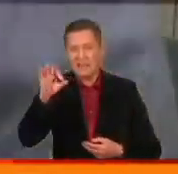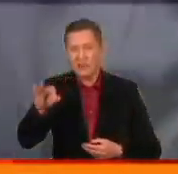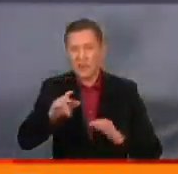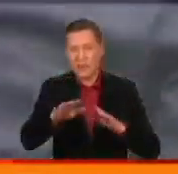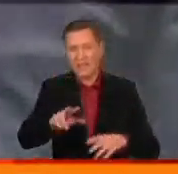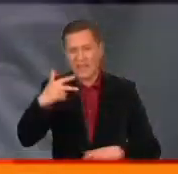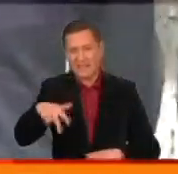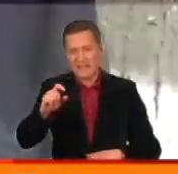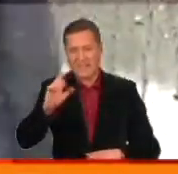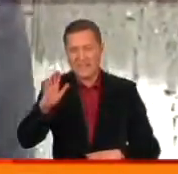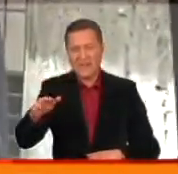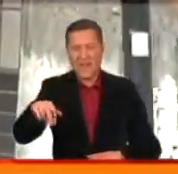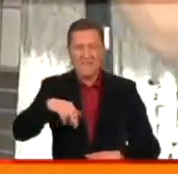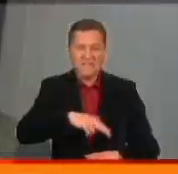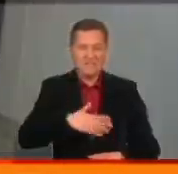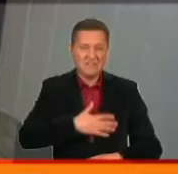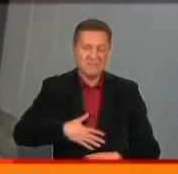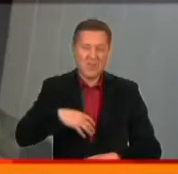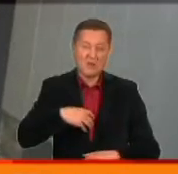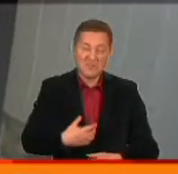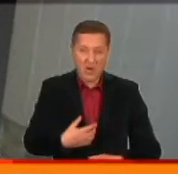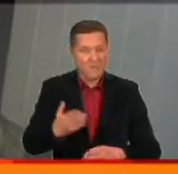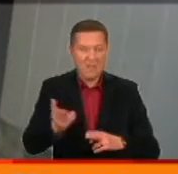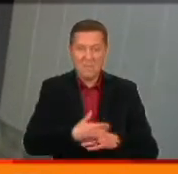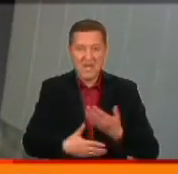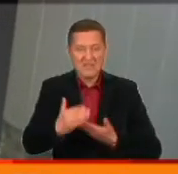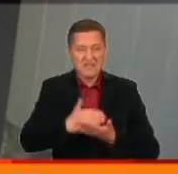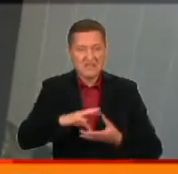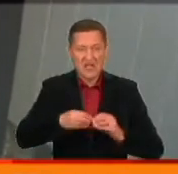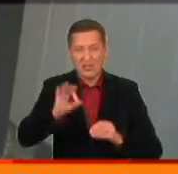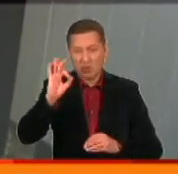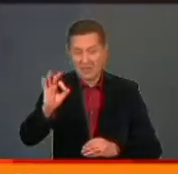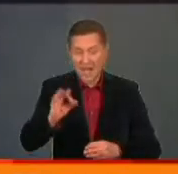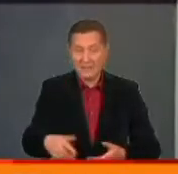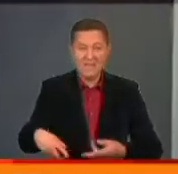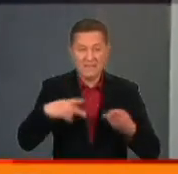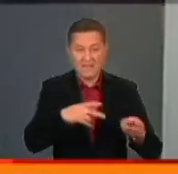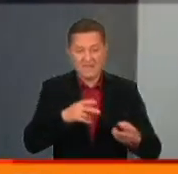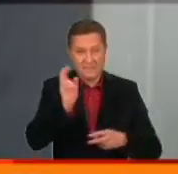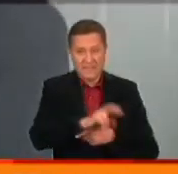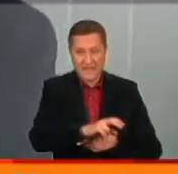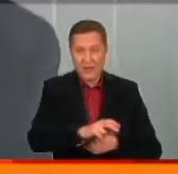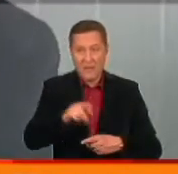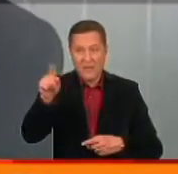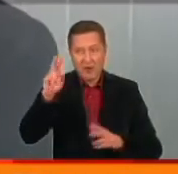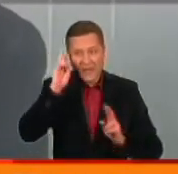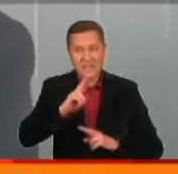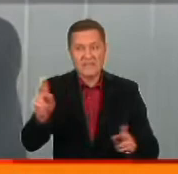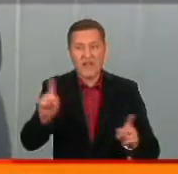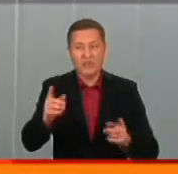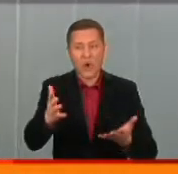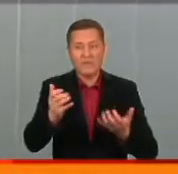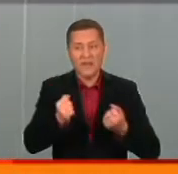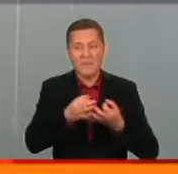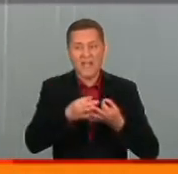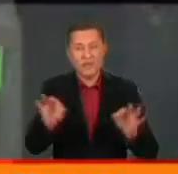півгодини і вийшла звідти абсолютно розчарованою безрезультатним візитом. Виявляється, вона не знала, що їй для отримання дозволу